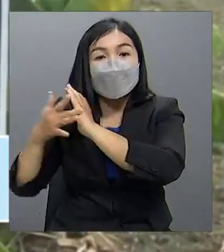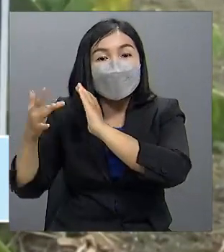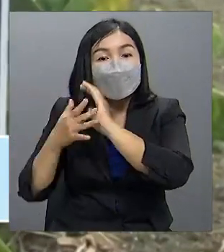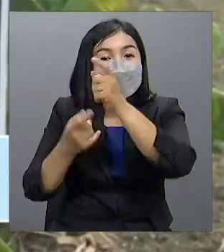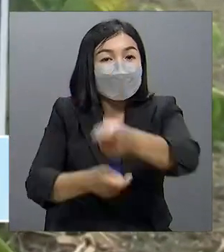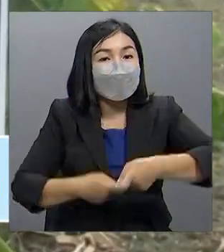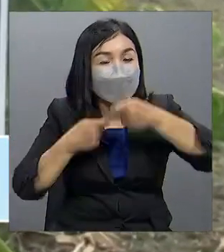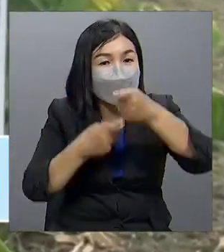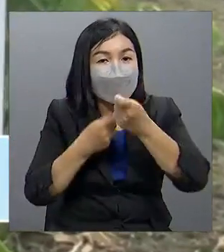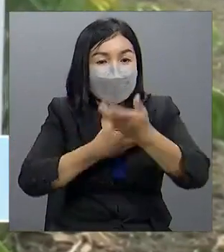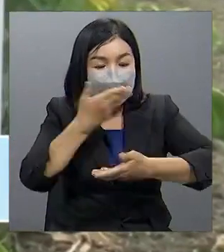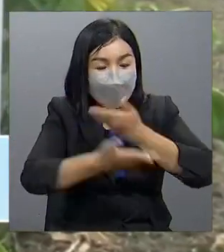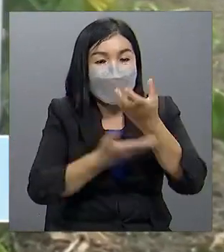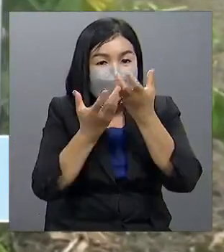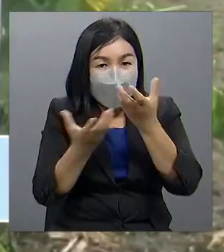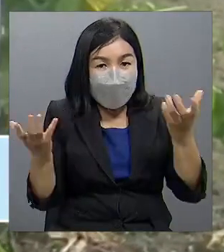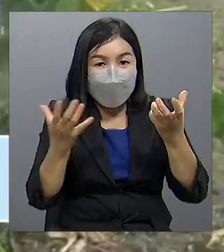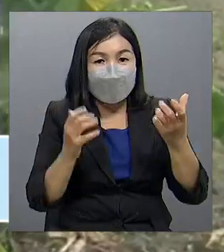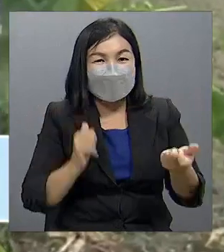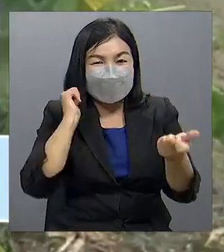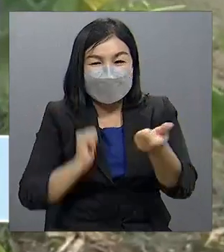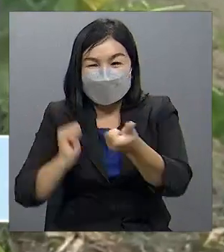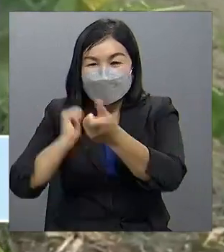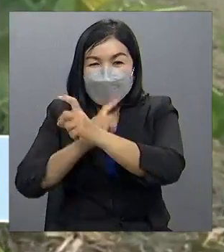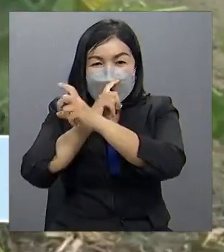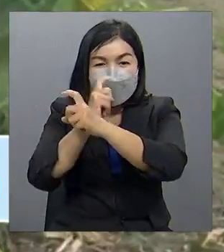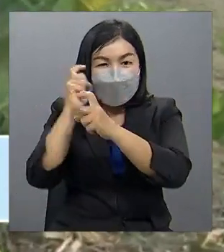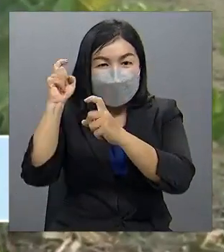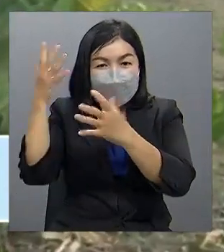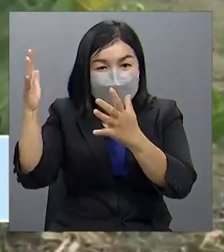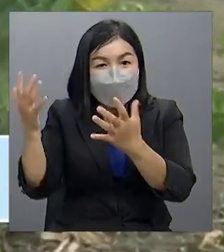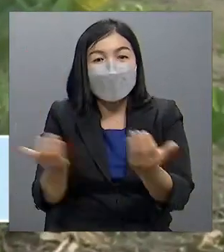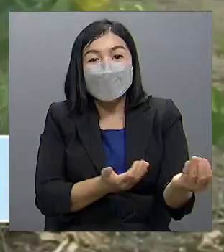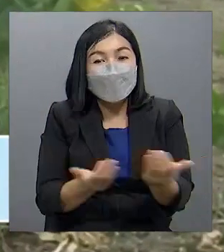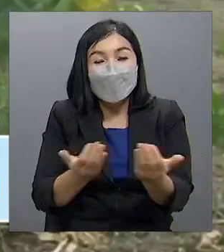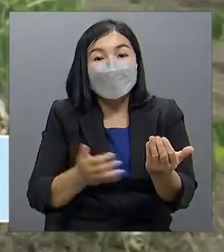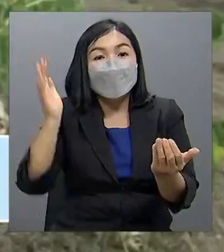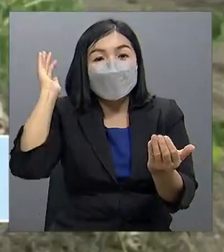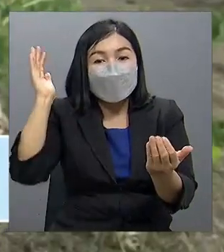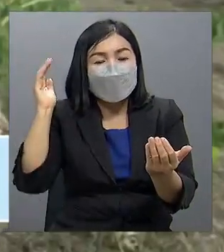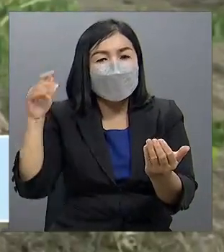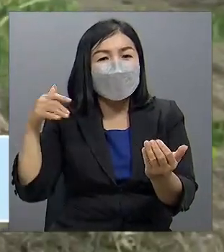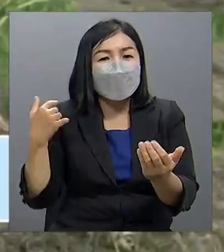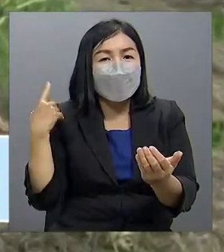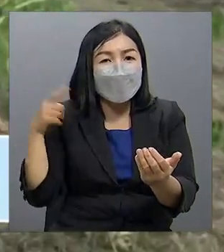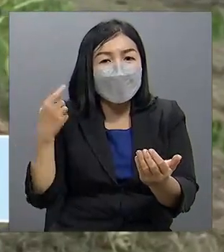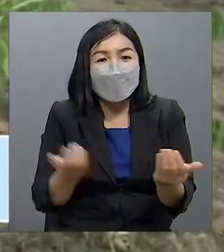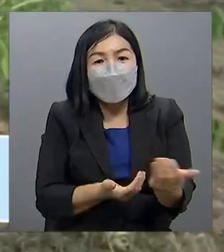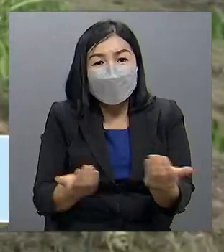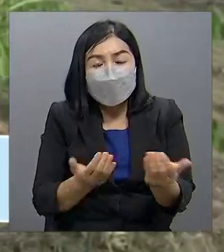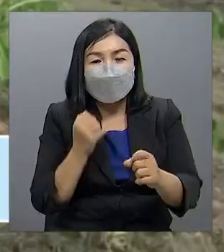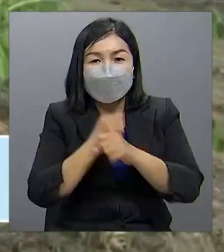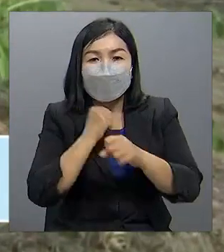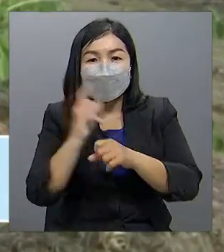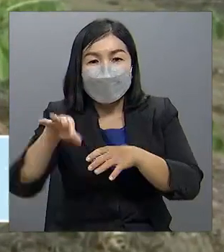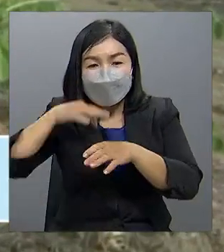ตรอินทรีย์ปลอดสารเคมีได้ถูกพัฒนาจากรุ่นลูกโดยคุณเพชรินทร์วาดศรีดาส่วนตัวชอบเรื่องการชงชาชงกาแ